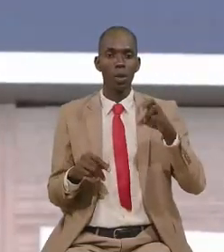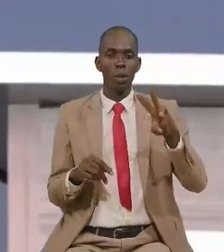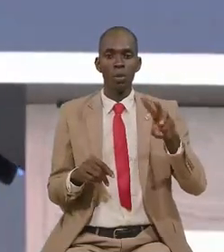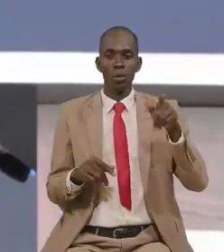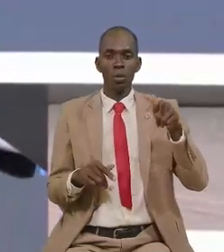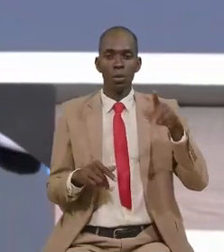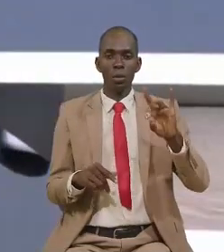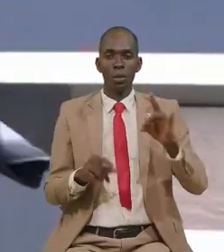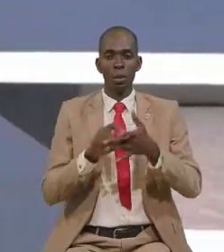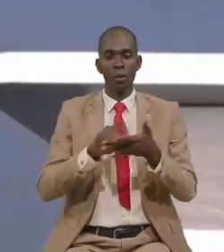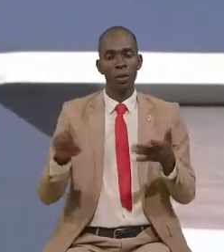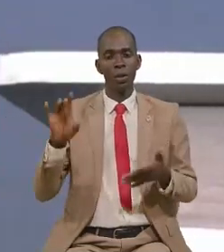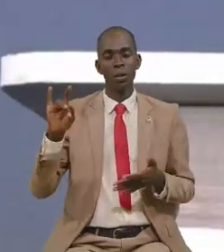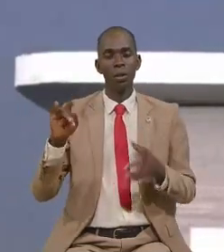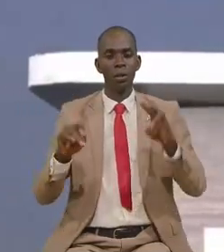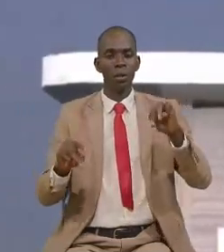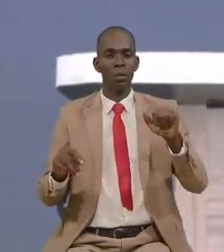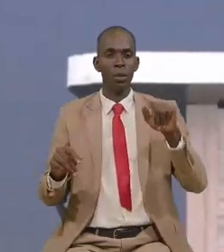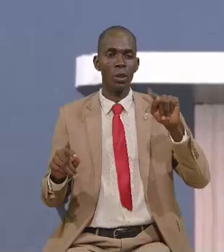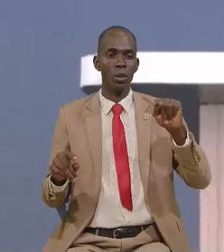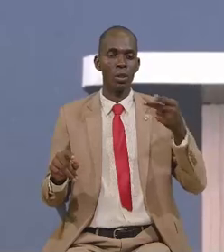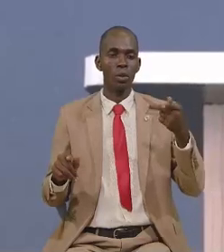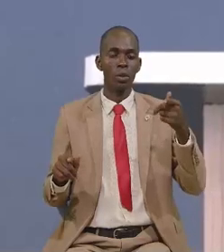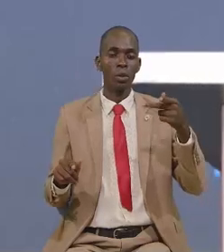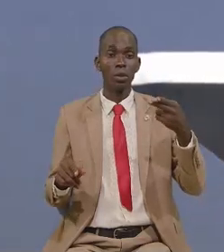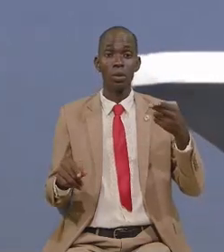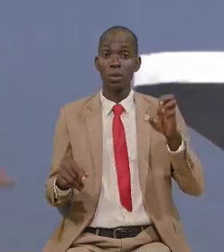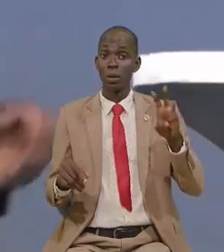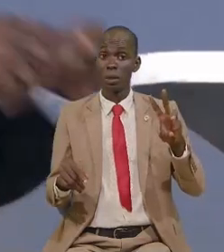Matthieu 28, verset 18.